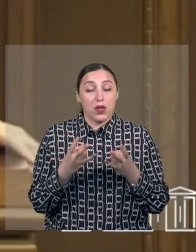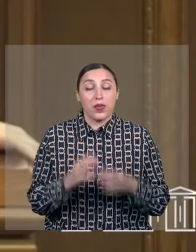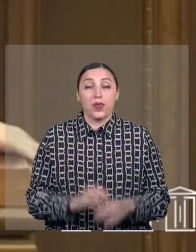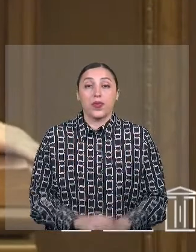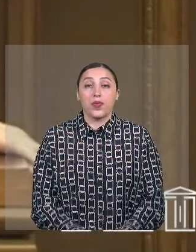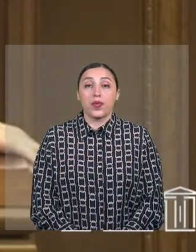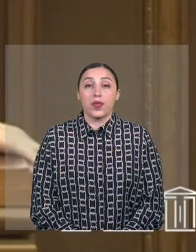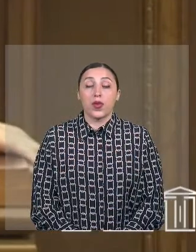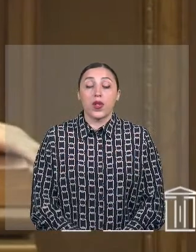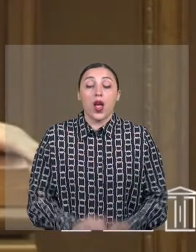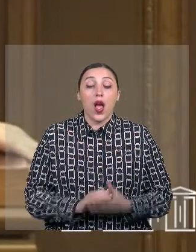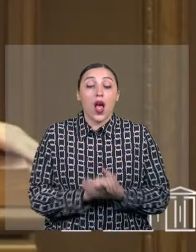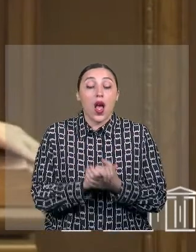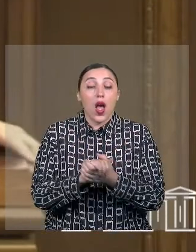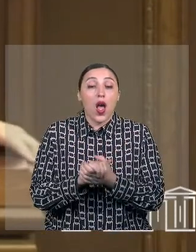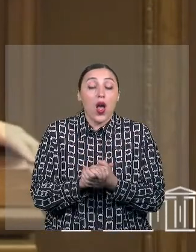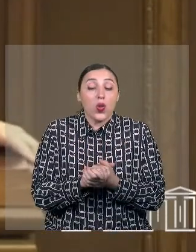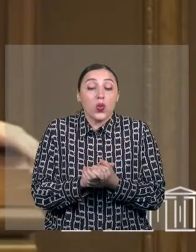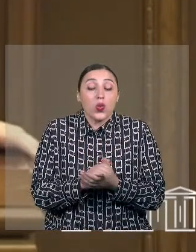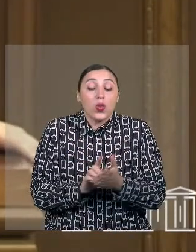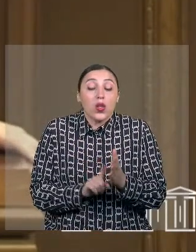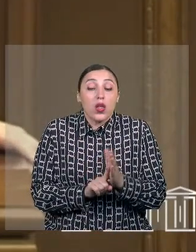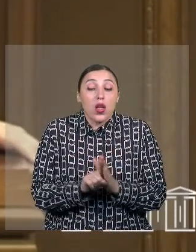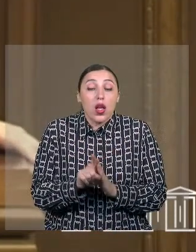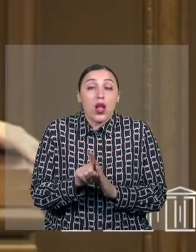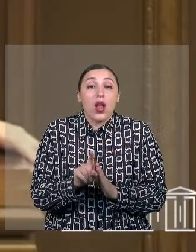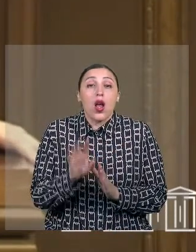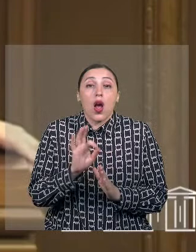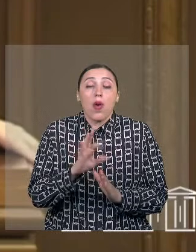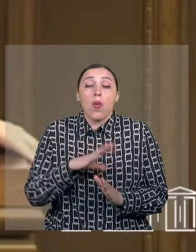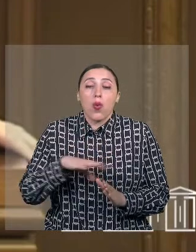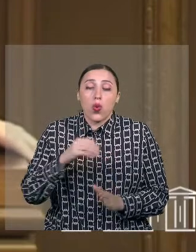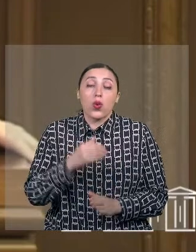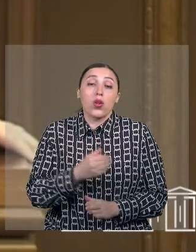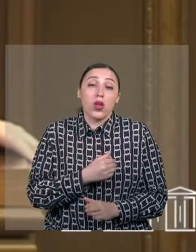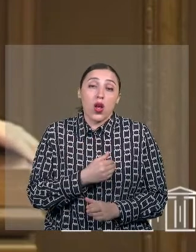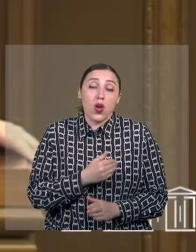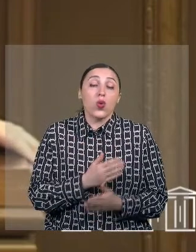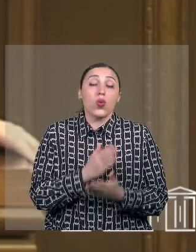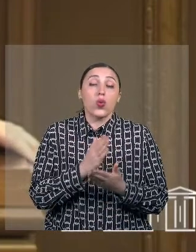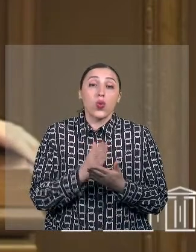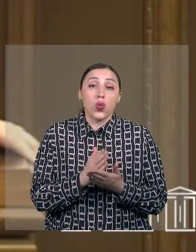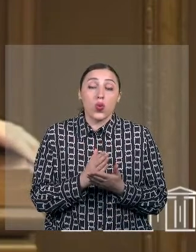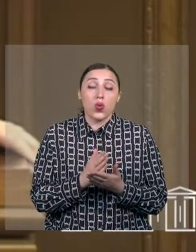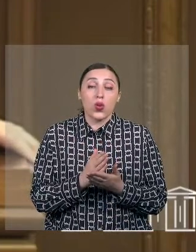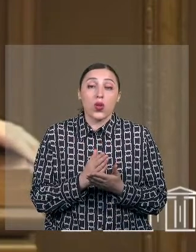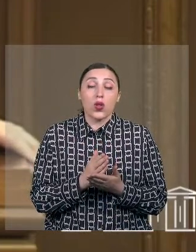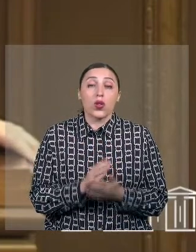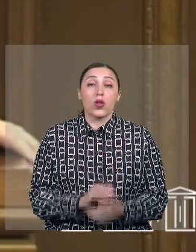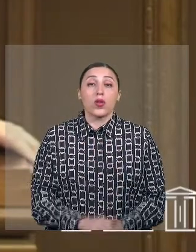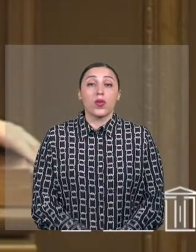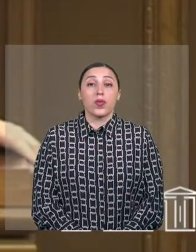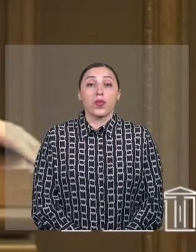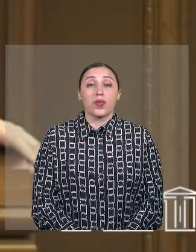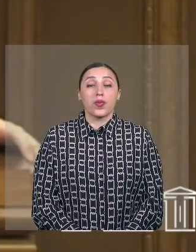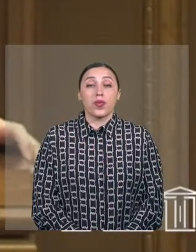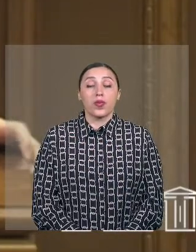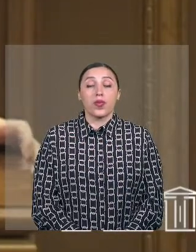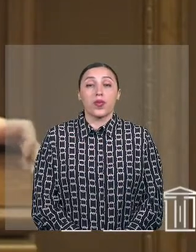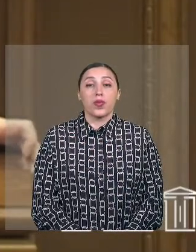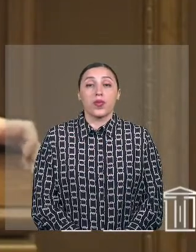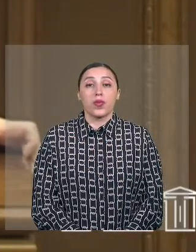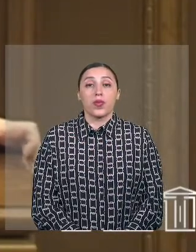որ մենք խաղաղության հասնելու քաղաքական կամք ունենք, այստեղ խնդիրը հետևյալն է, թե